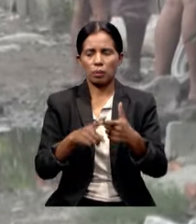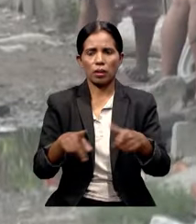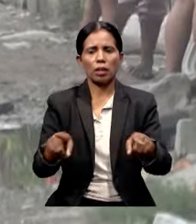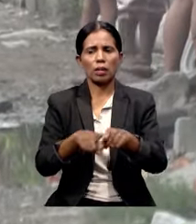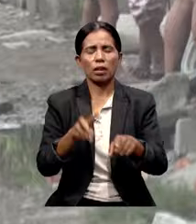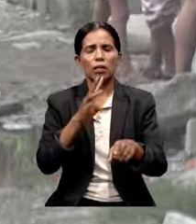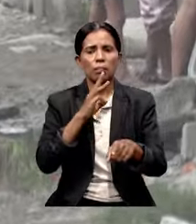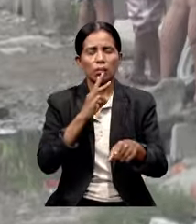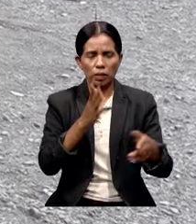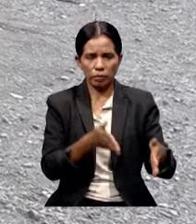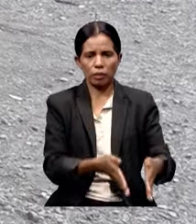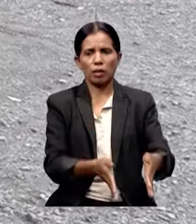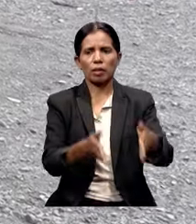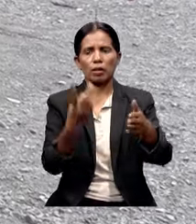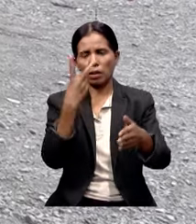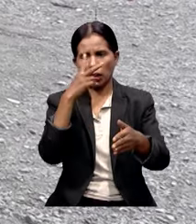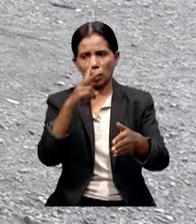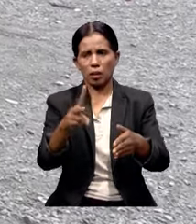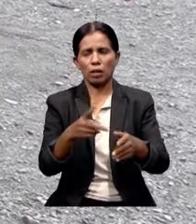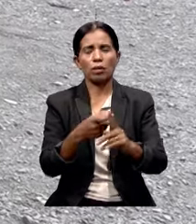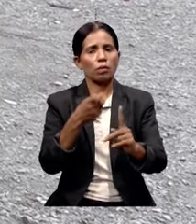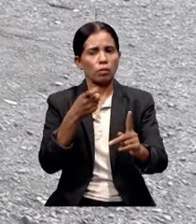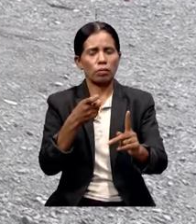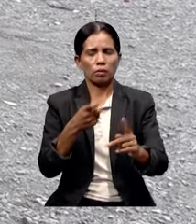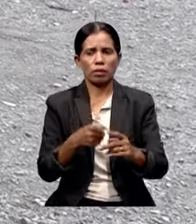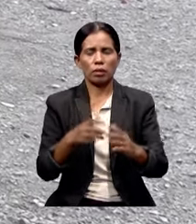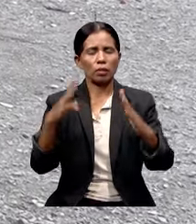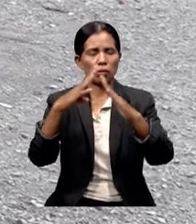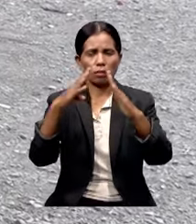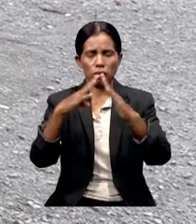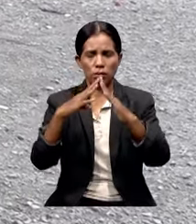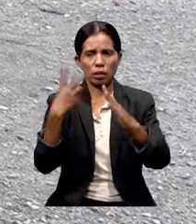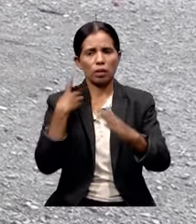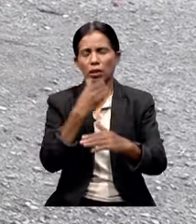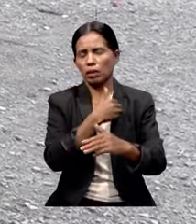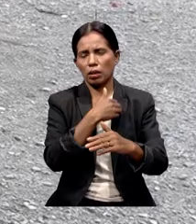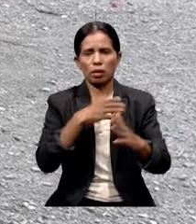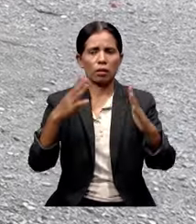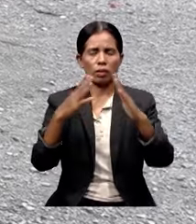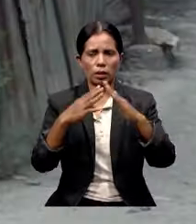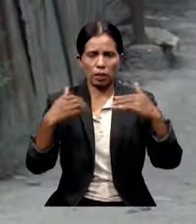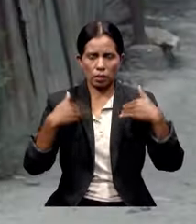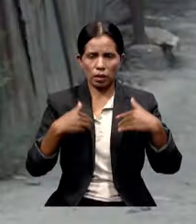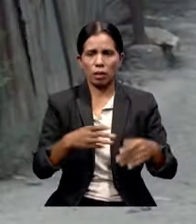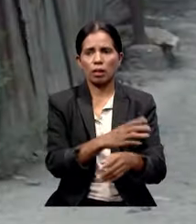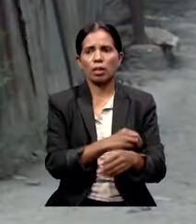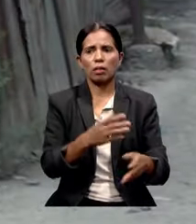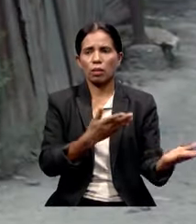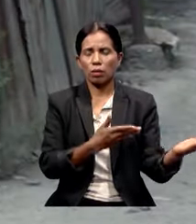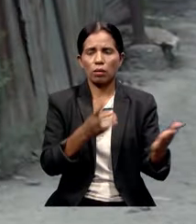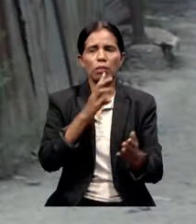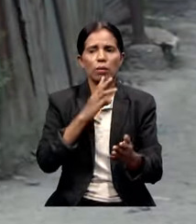sira darama be dalan sira itare kata usi umale tsane ita sire guia be dalan nebe mak bele atulori be fuerza na